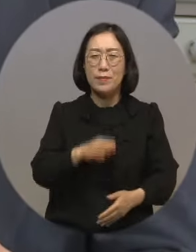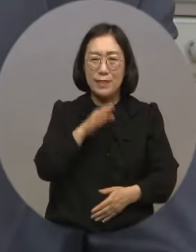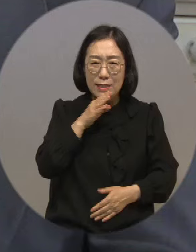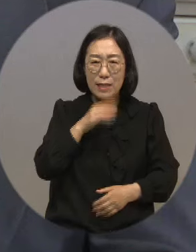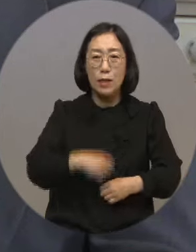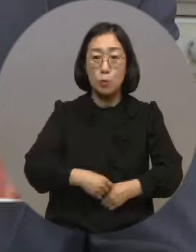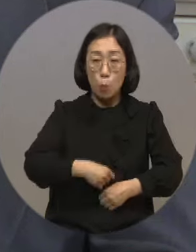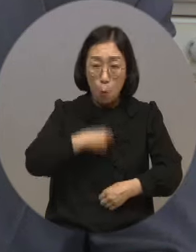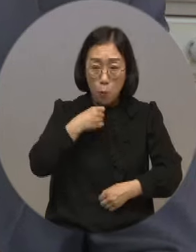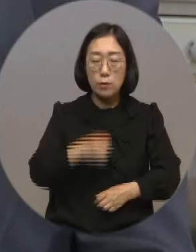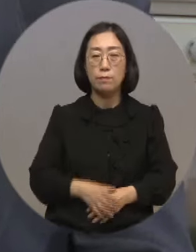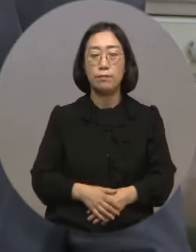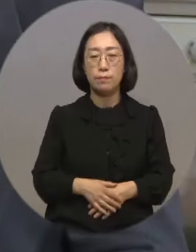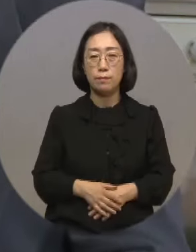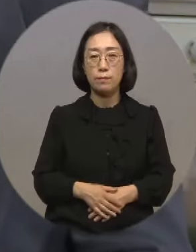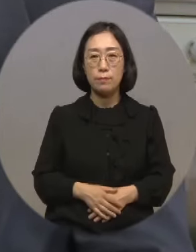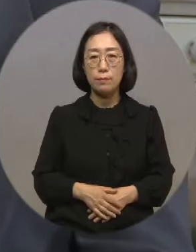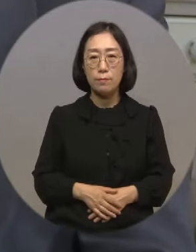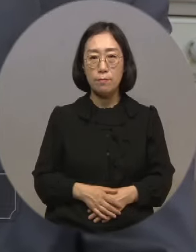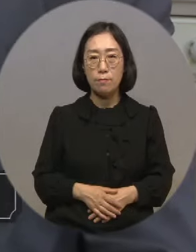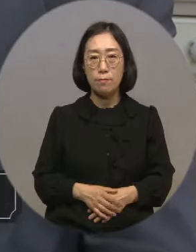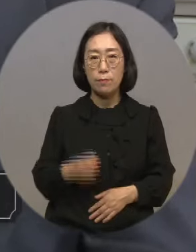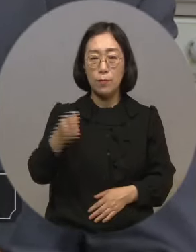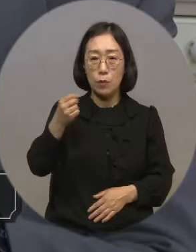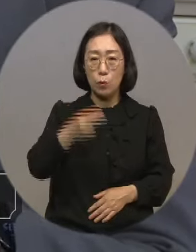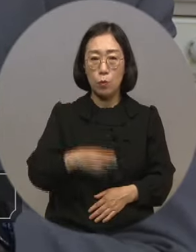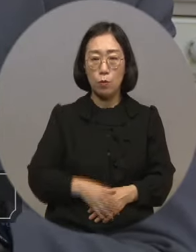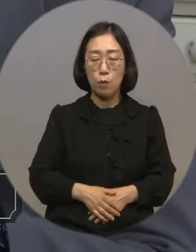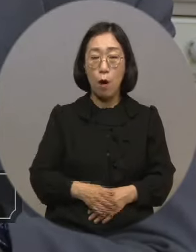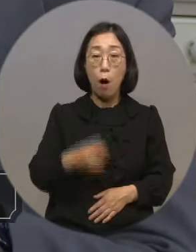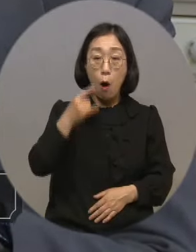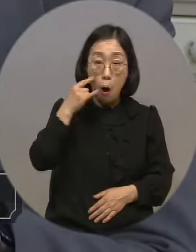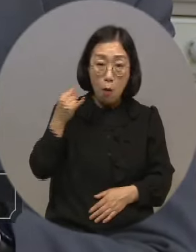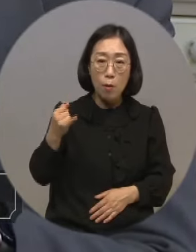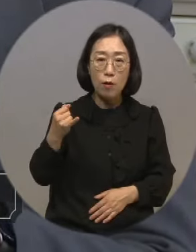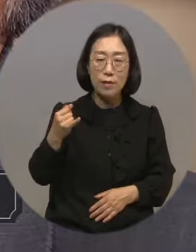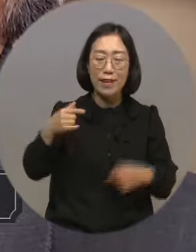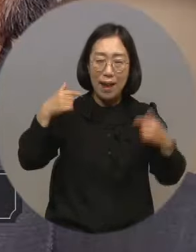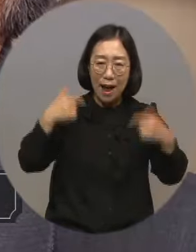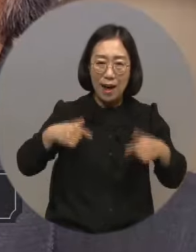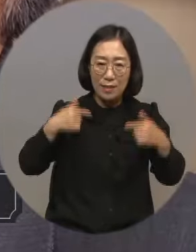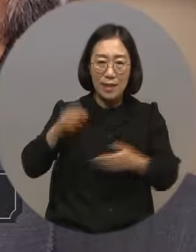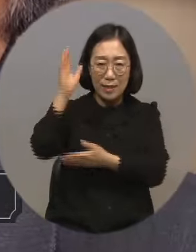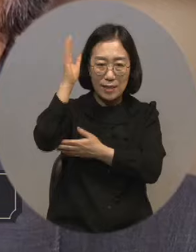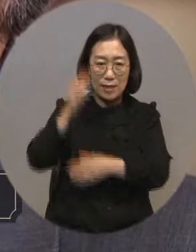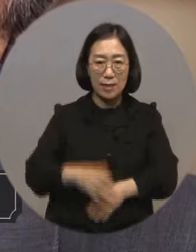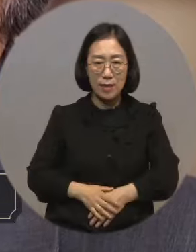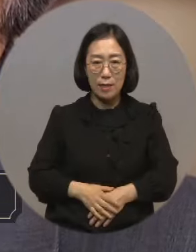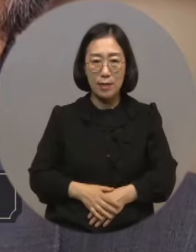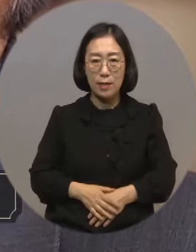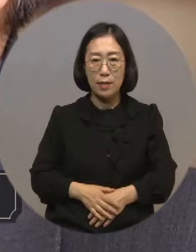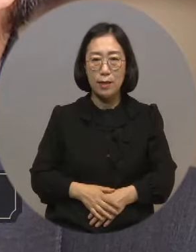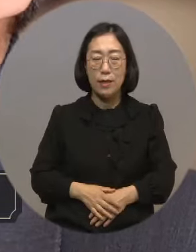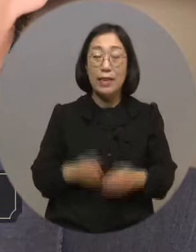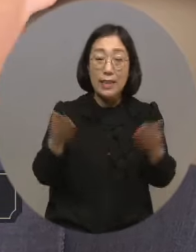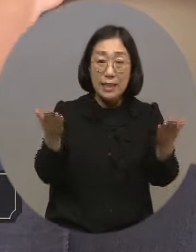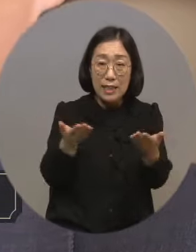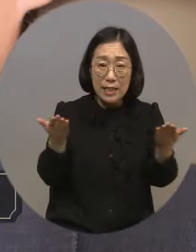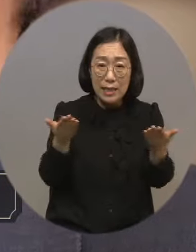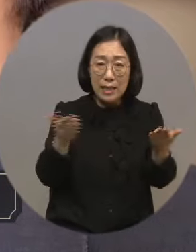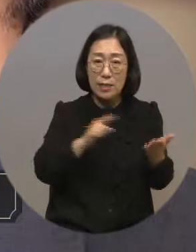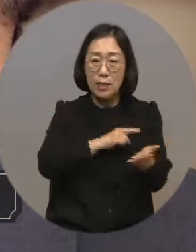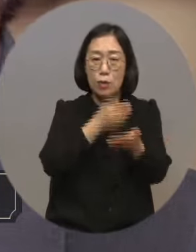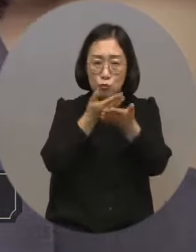진심으로 솔직하게. 네, 솔직하게. 그다음에 우리 엄마가 항상 말씀하셨거든요. 어디 가나 일이 사랑이라고. 이렇게